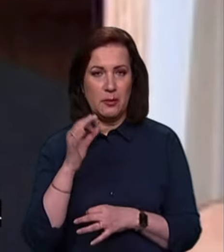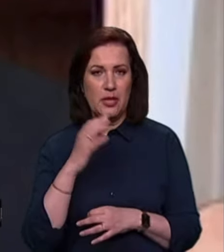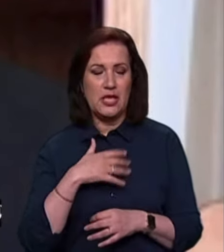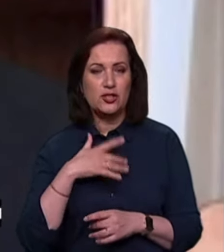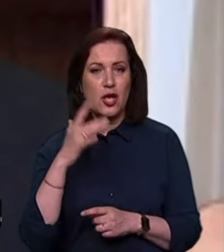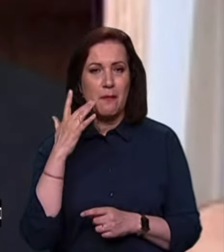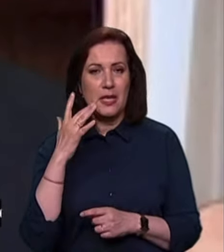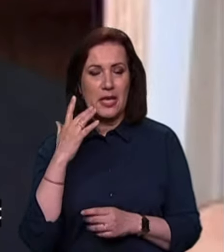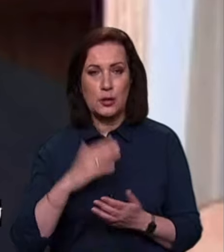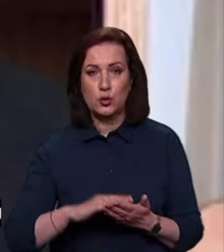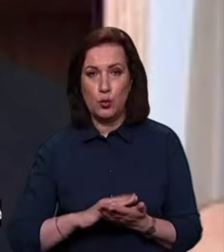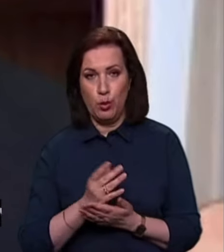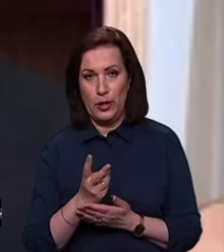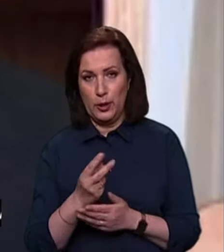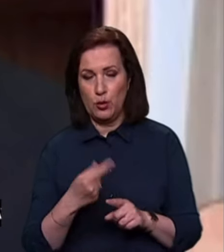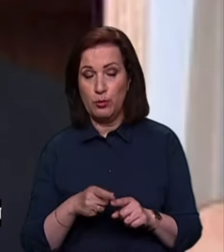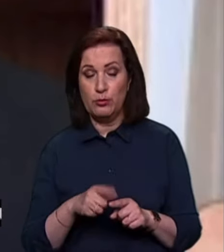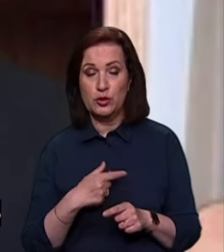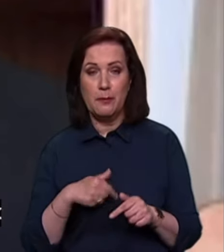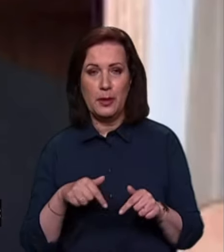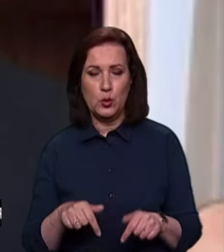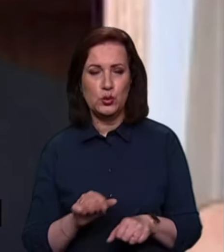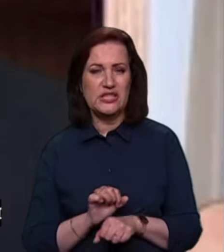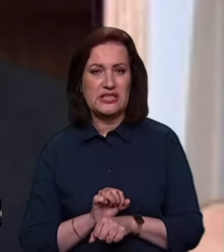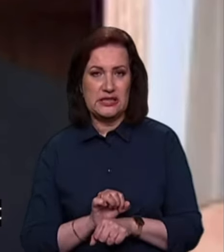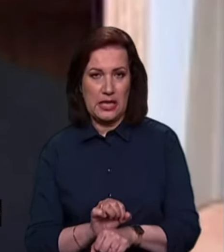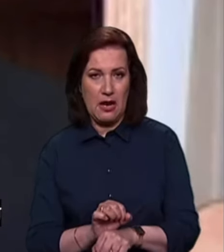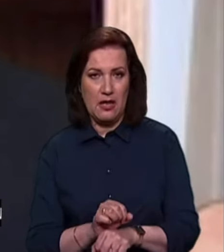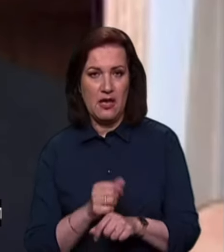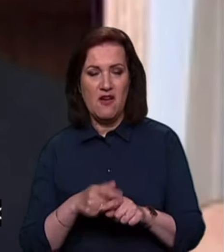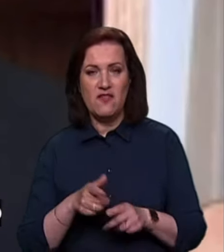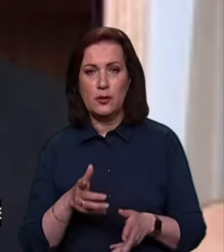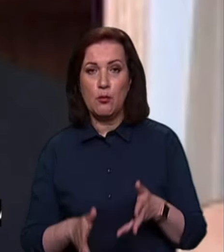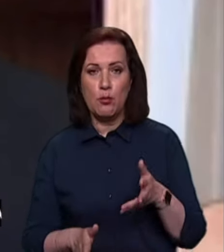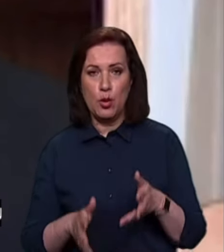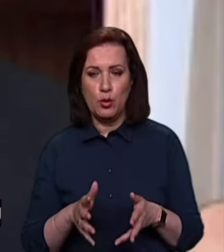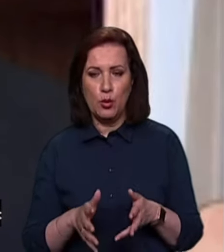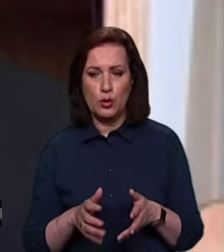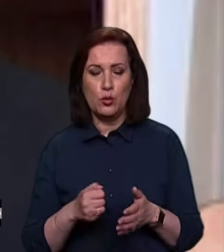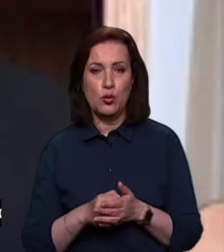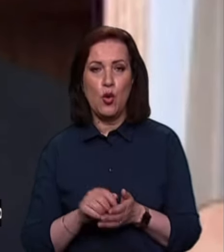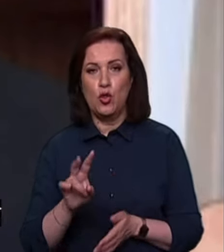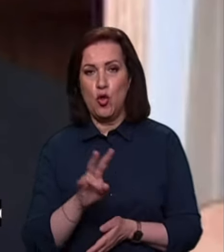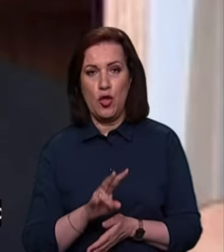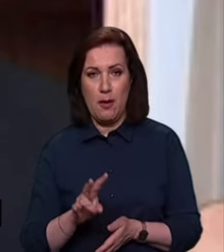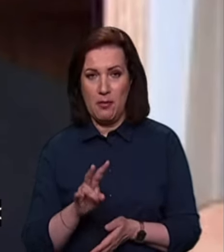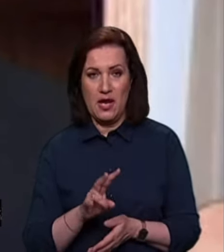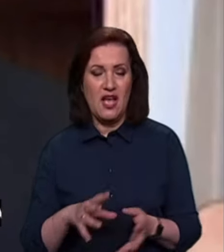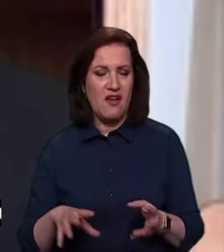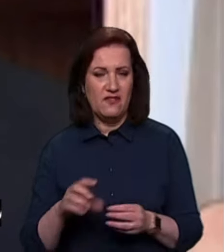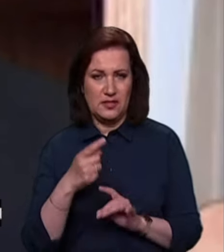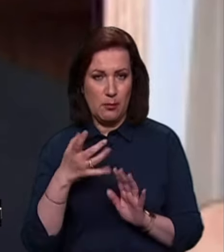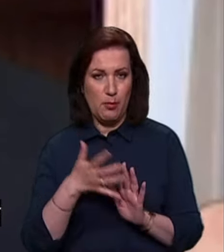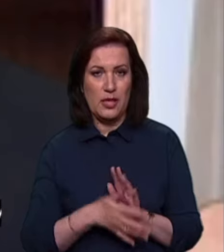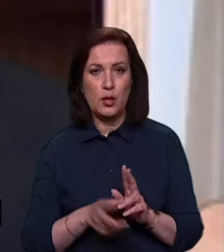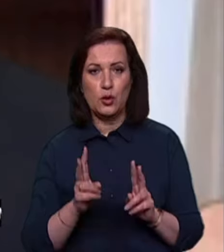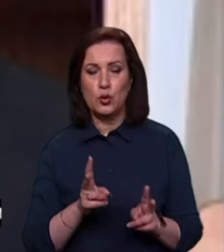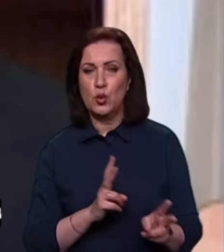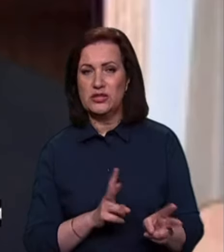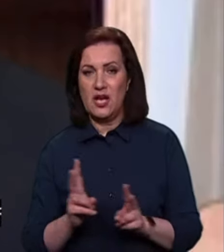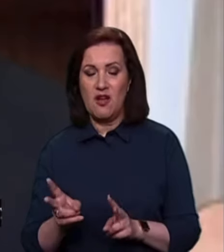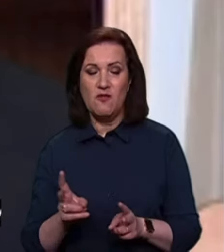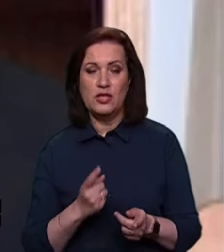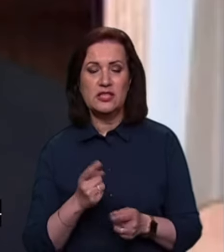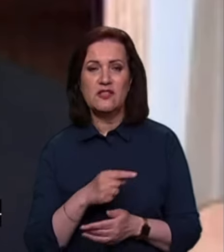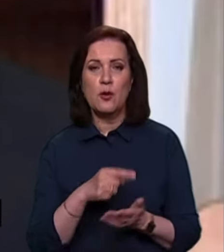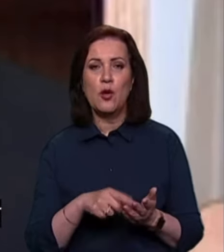нашу американскую политику, потому что мы тут застряли в этом болоте до ноября. В принципе, всем понятно, кто за кого.